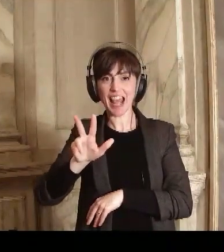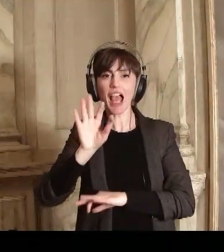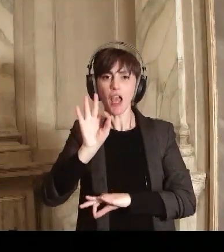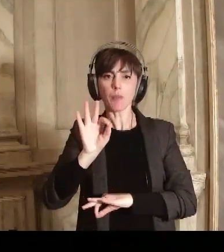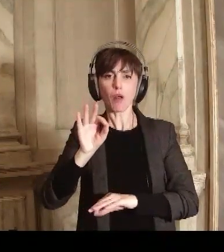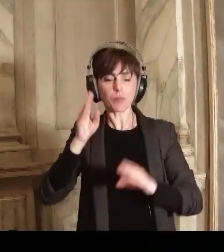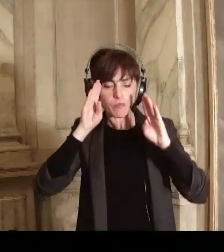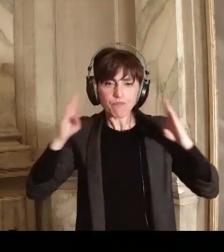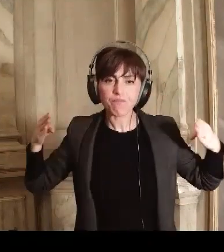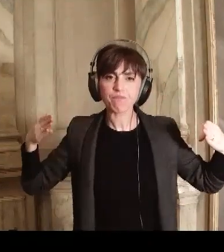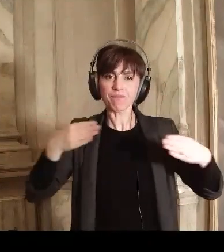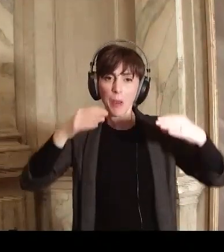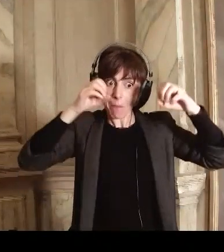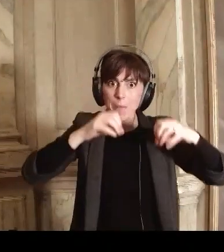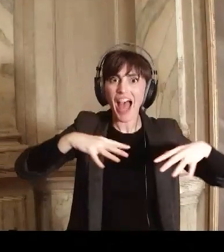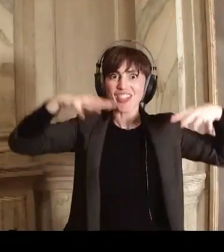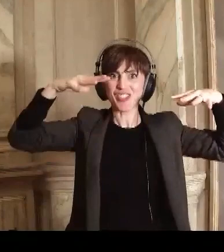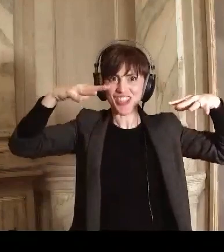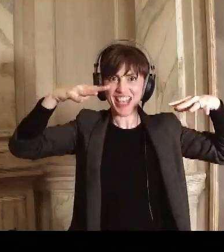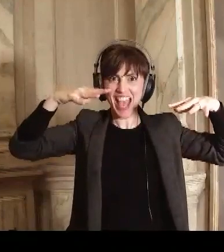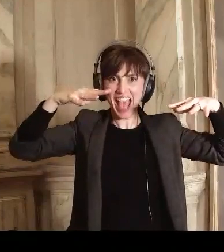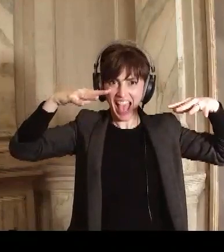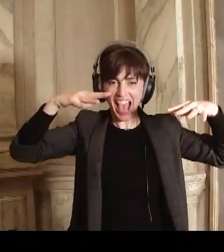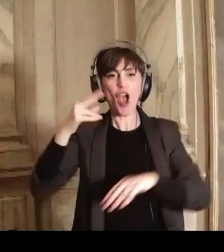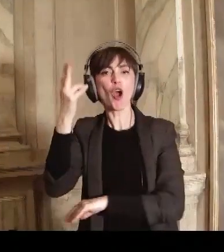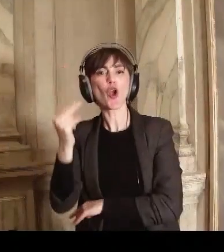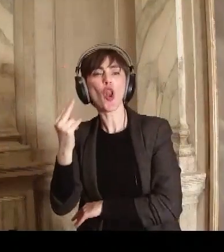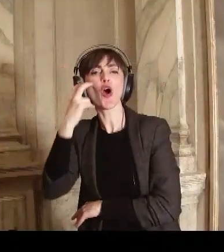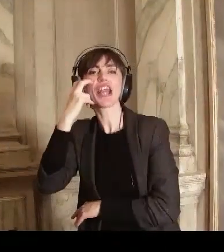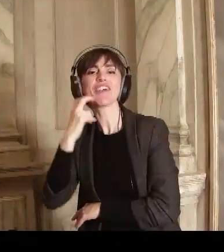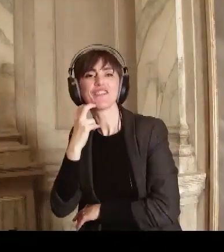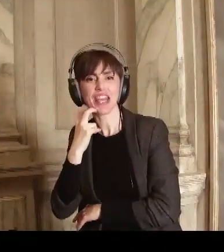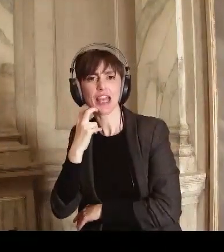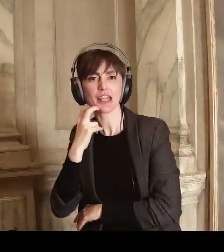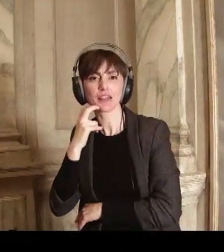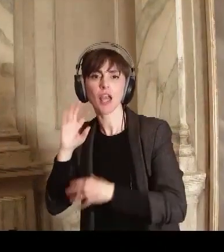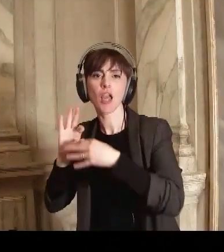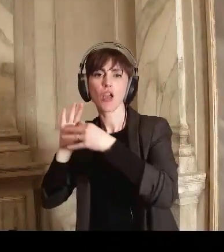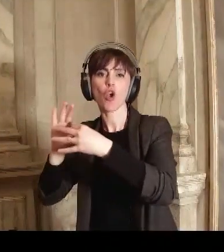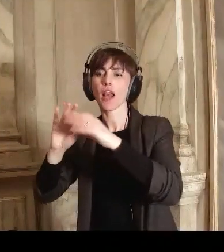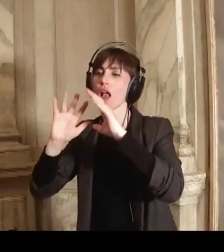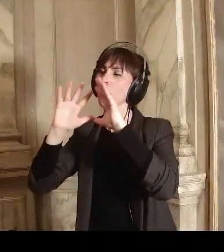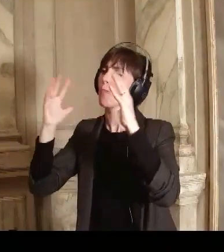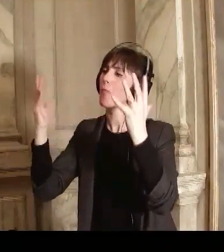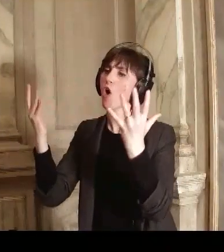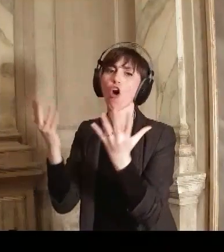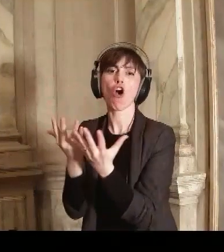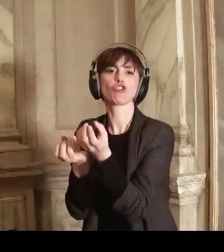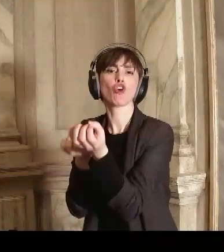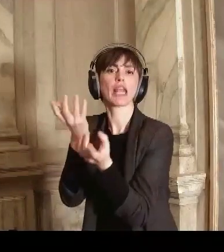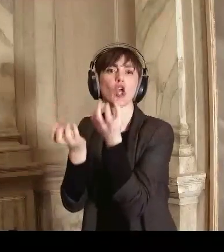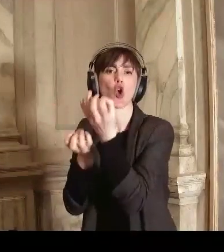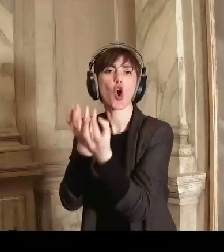crescita, con il verde che diventa metonimia di un rigoglio non solo planetario ma soprattutto morale.